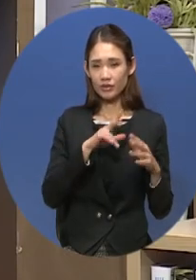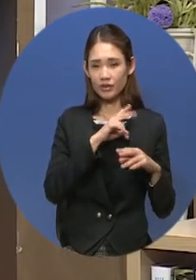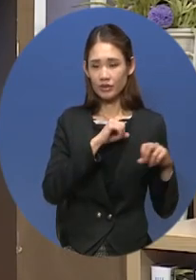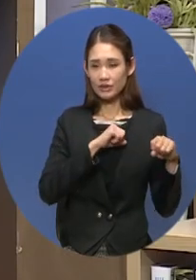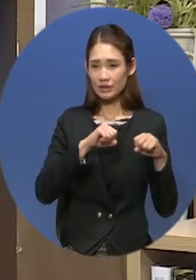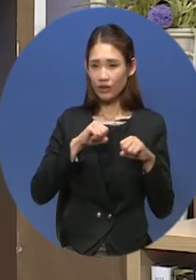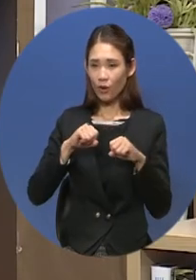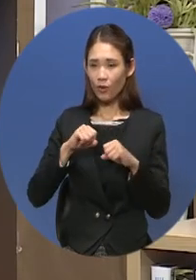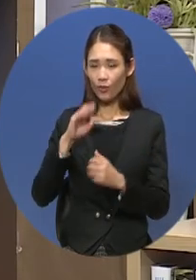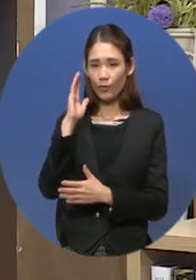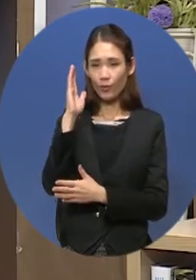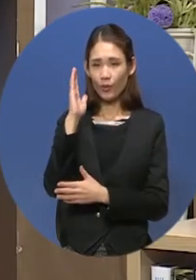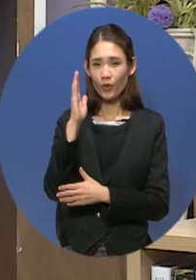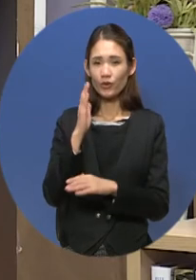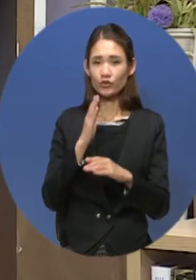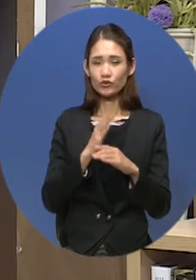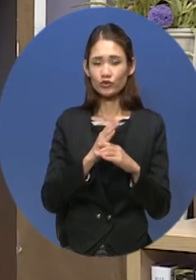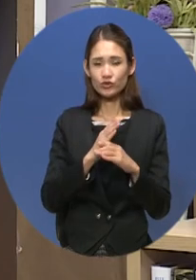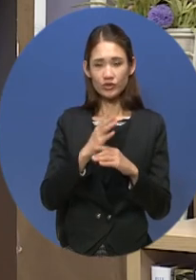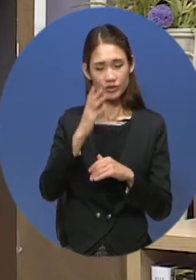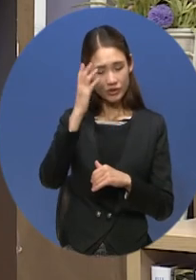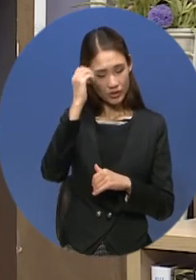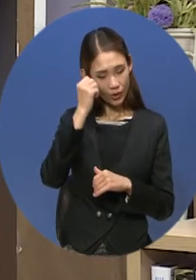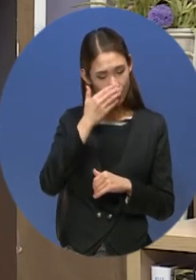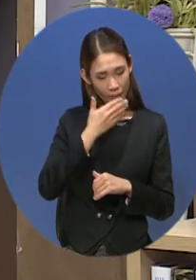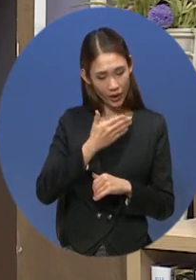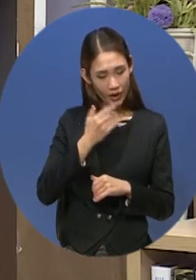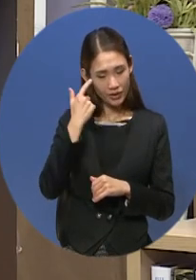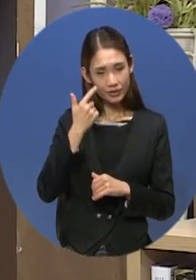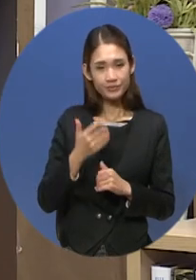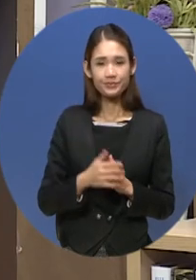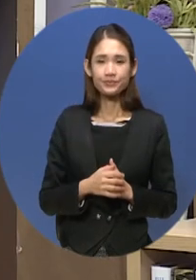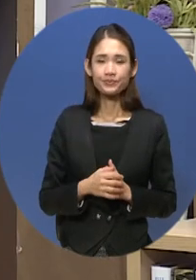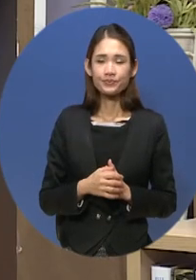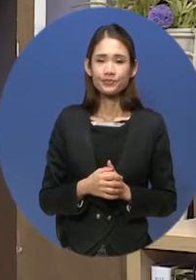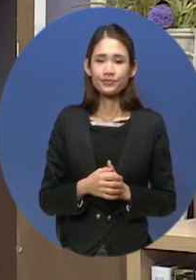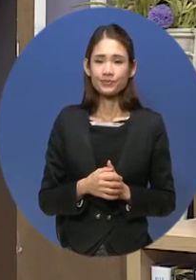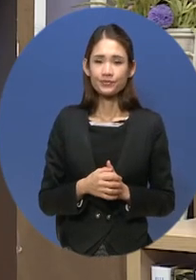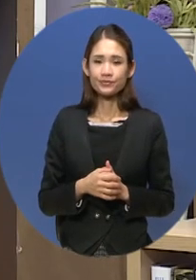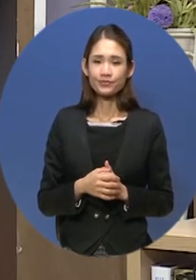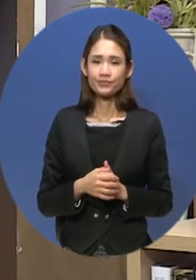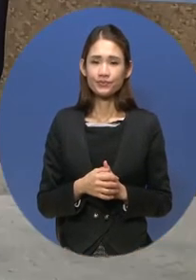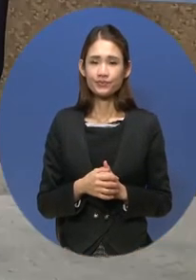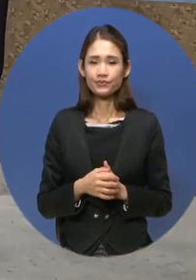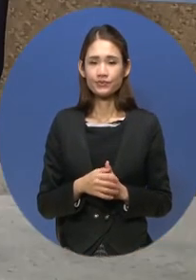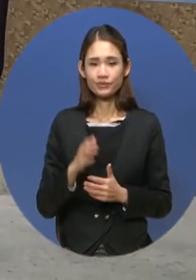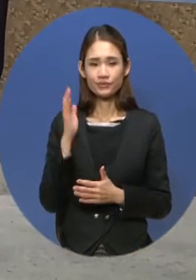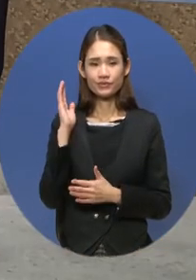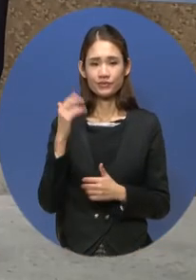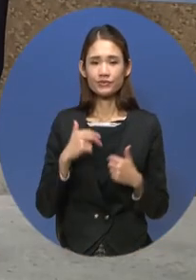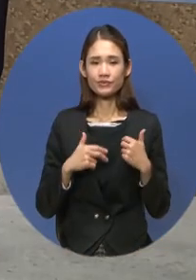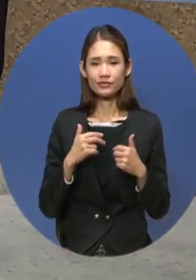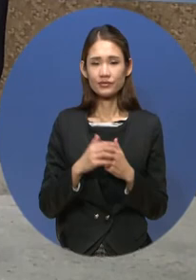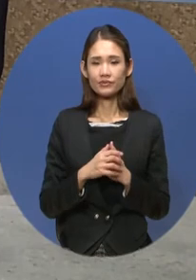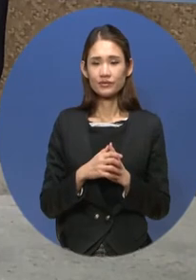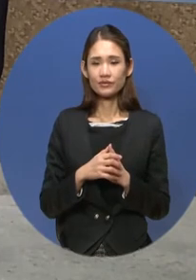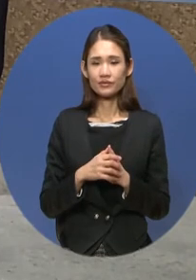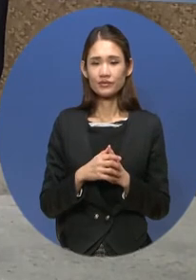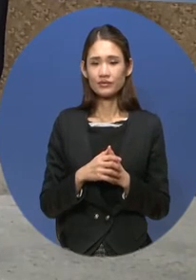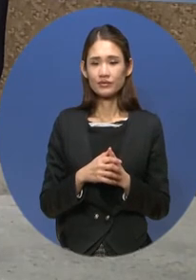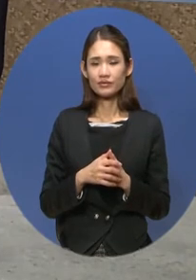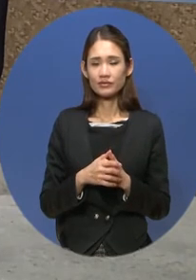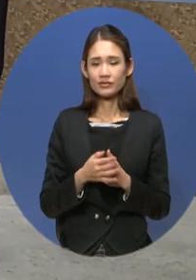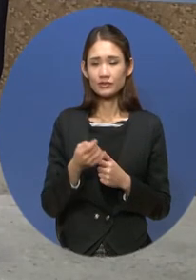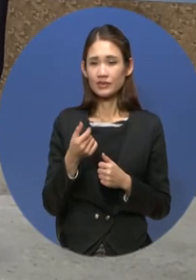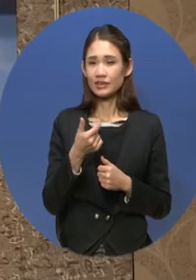외에도 의정 활동을 하시면서 좀 기억에 남는 에피소드가 있으신가요? 에피소드요? 네. 에피소드는